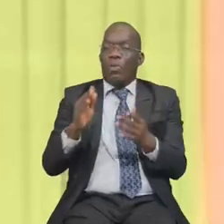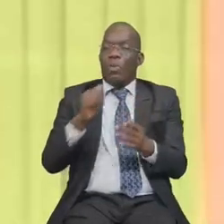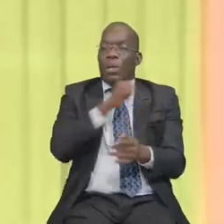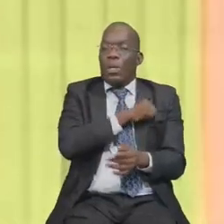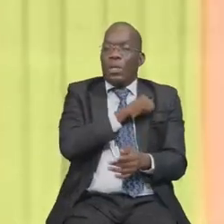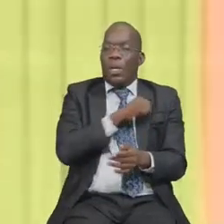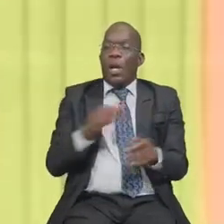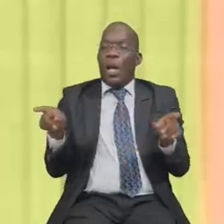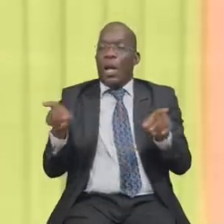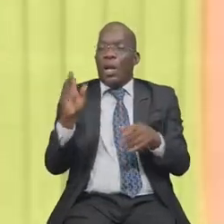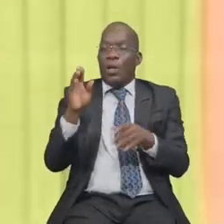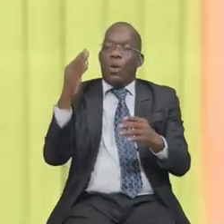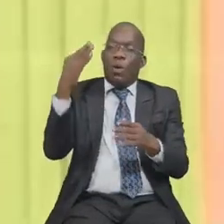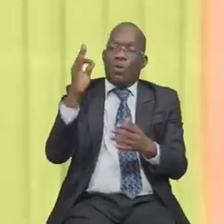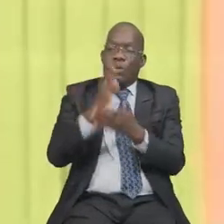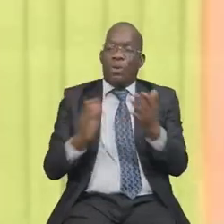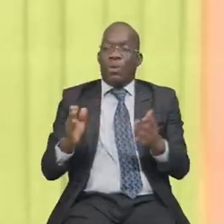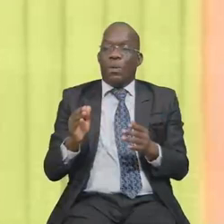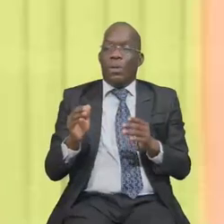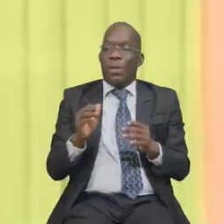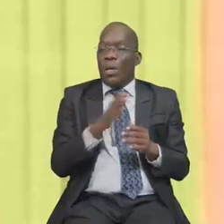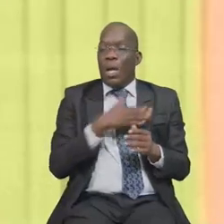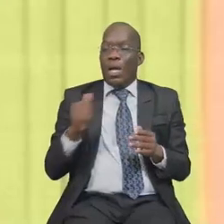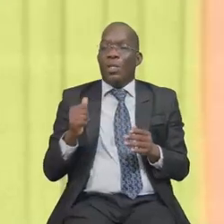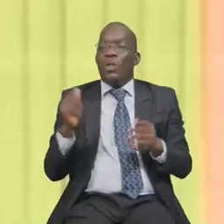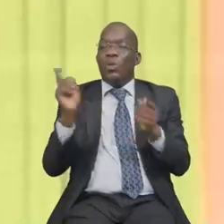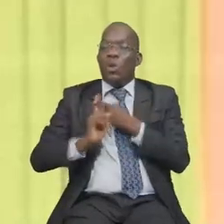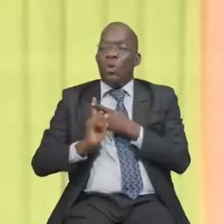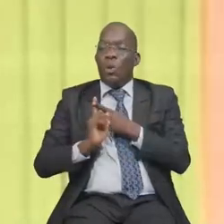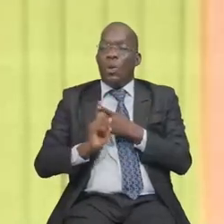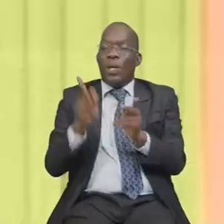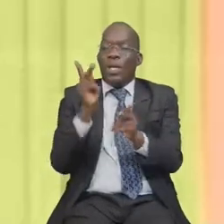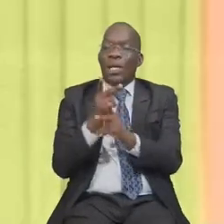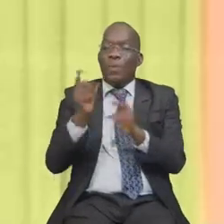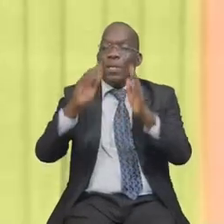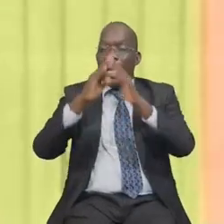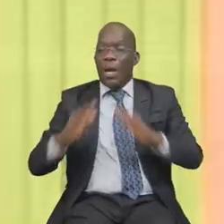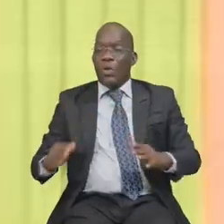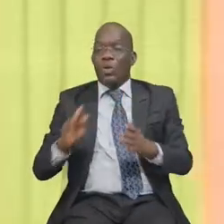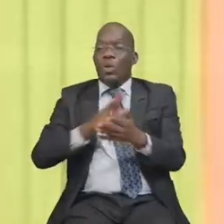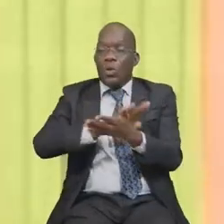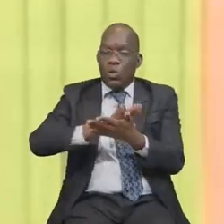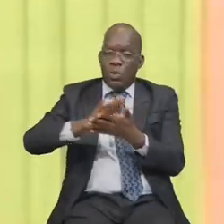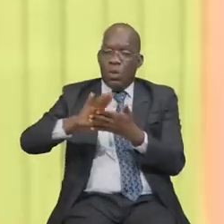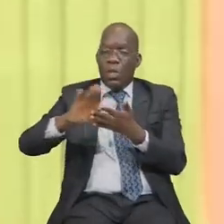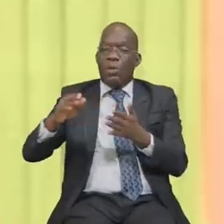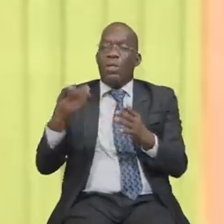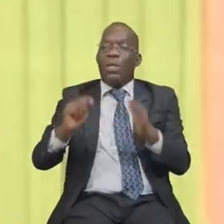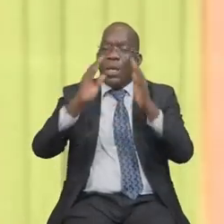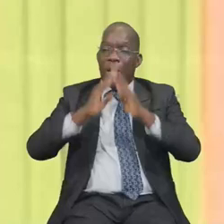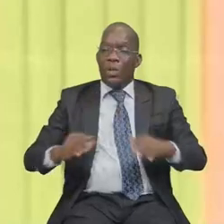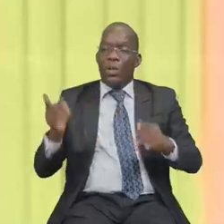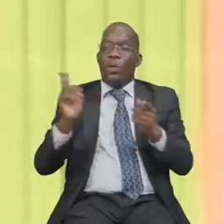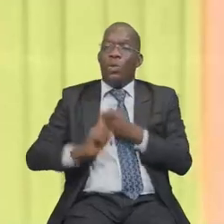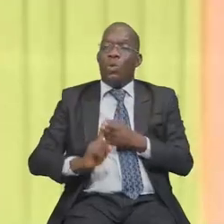de la vie de la femme, soit pour garder, entretenir la maison, balayer la maison, ou bien faire la